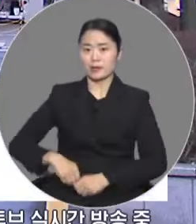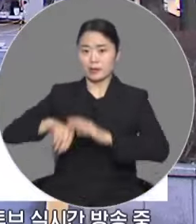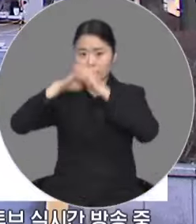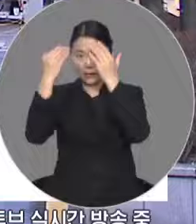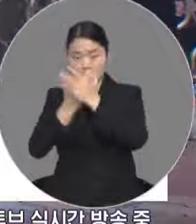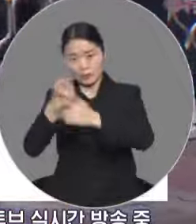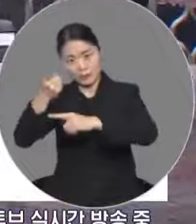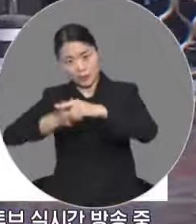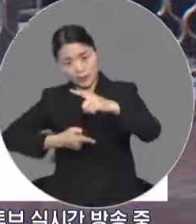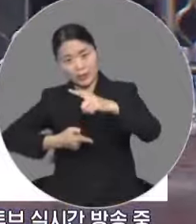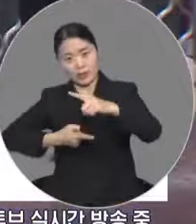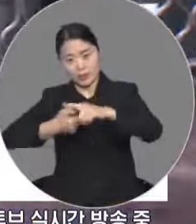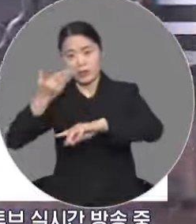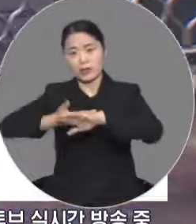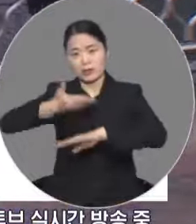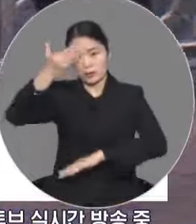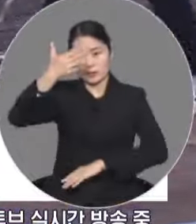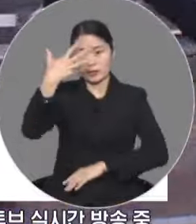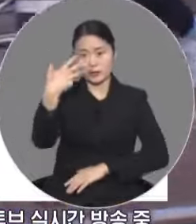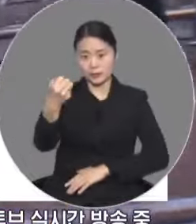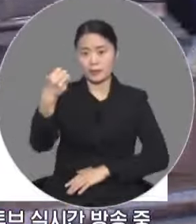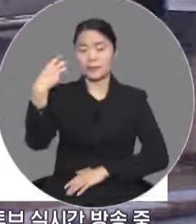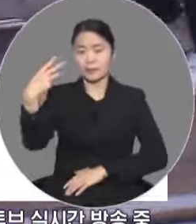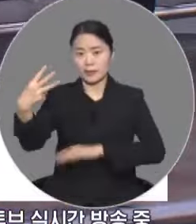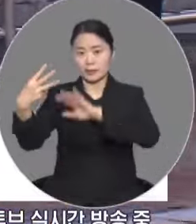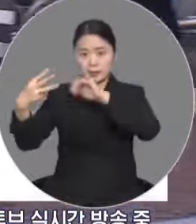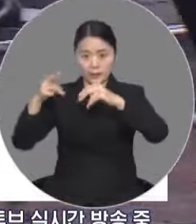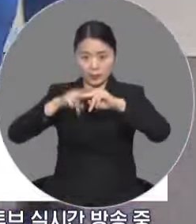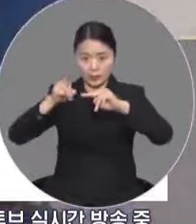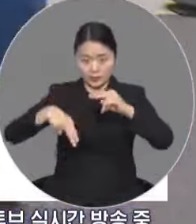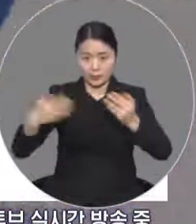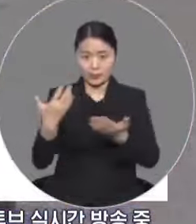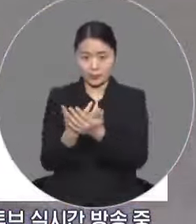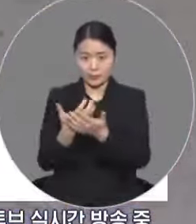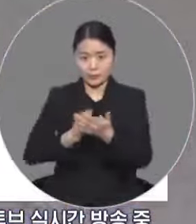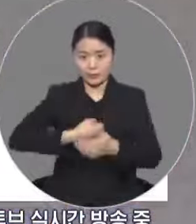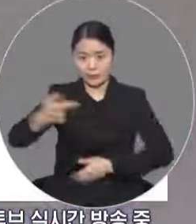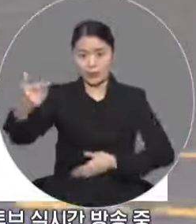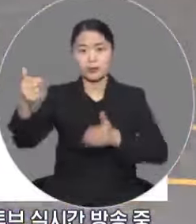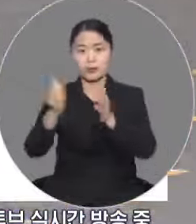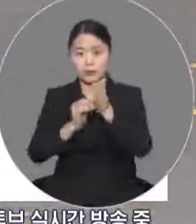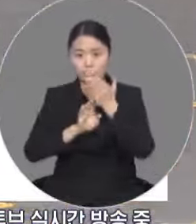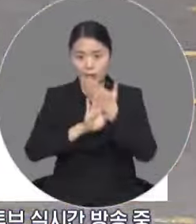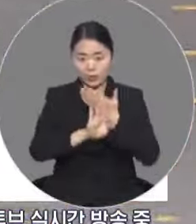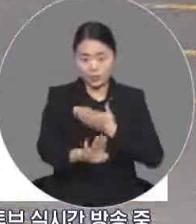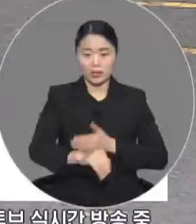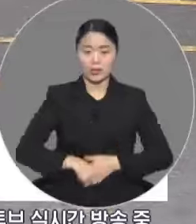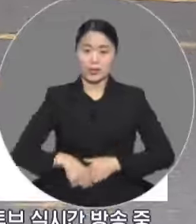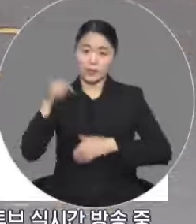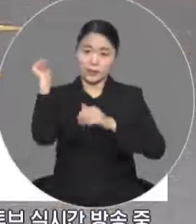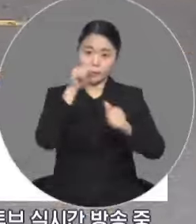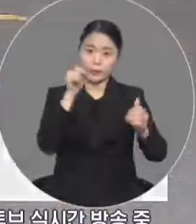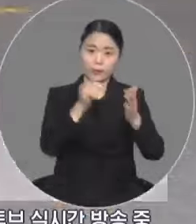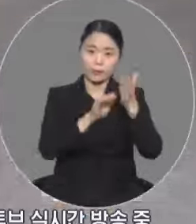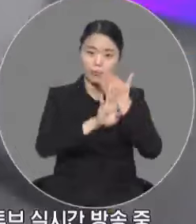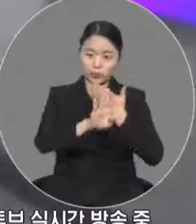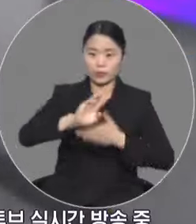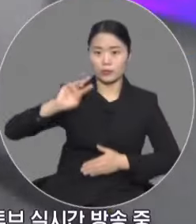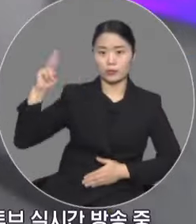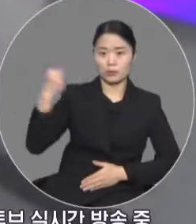넘는 83명이 사직서를 제출했고 정부의 업무 개시 명령에도 아직 30여 명이 복귀하지